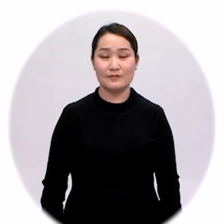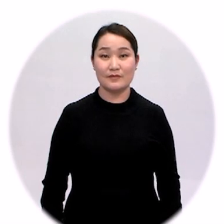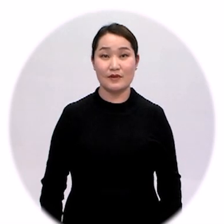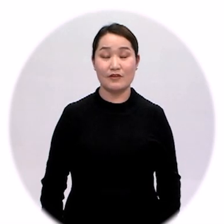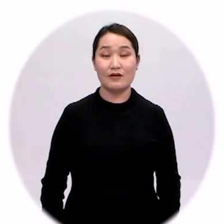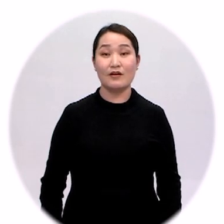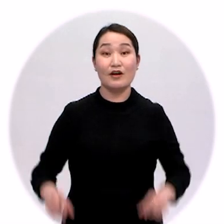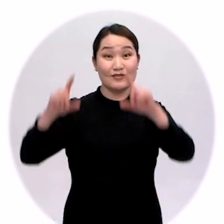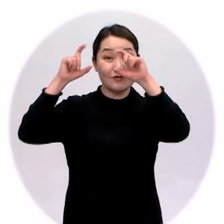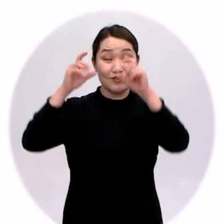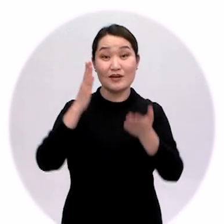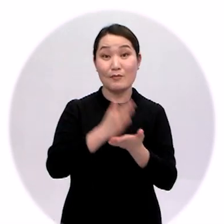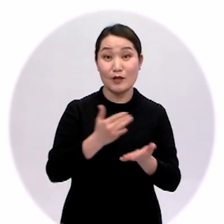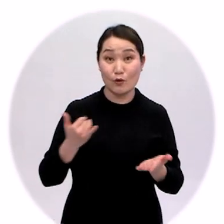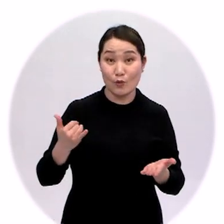зураг ахуулдаг уу?